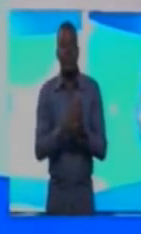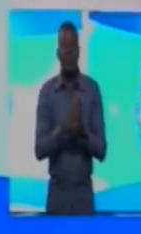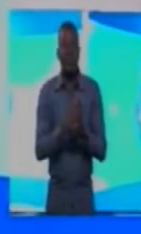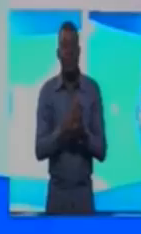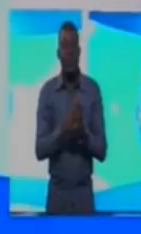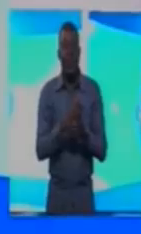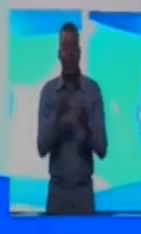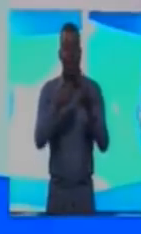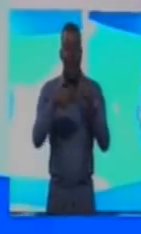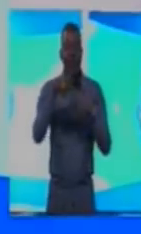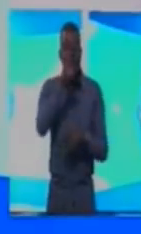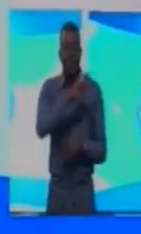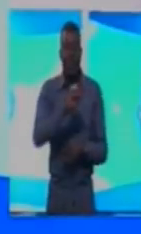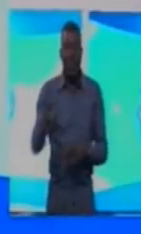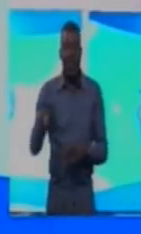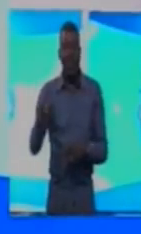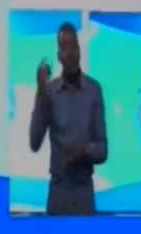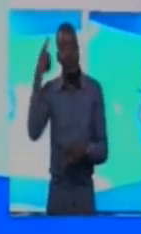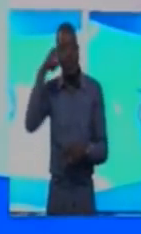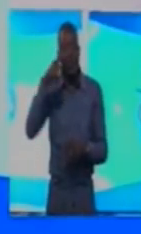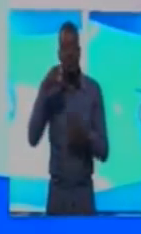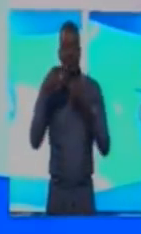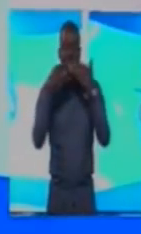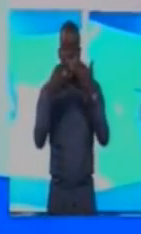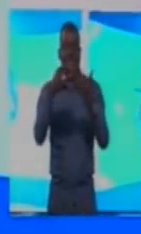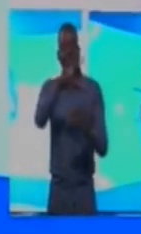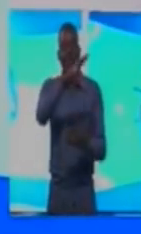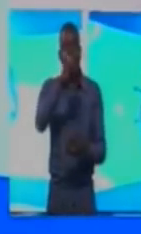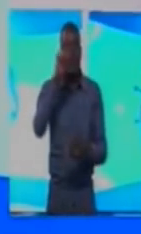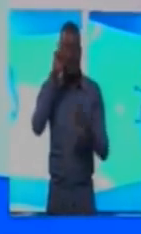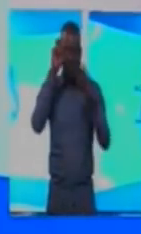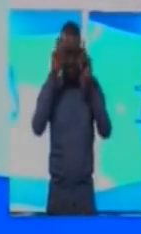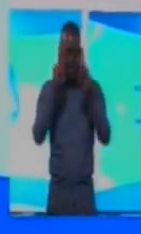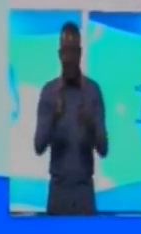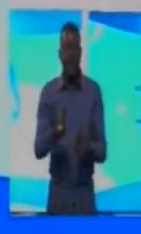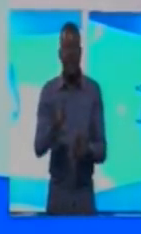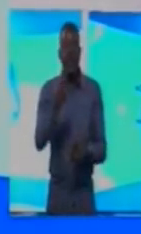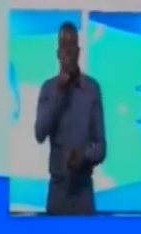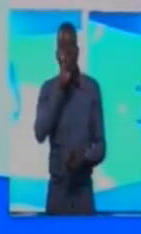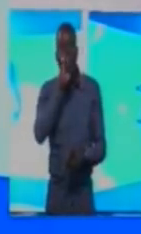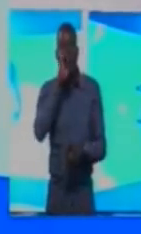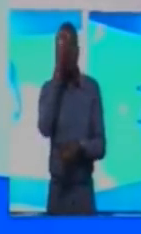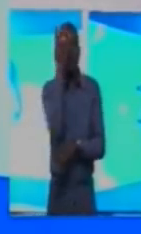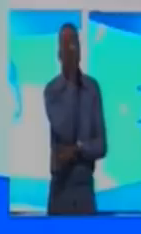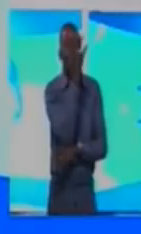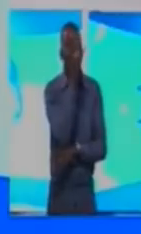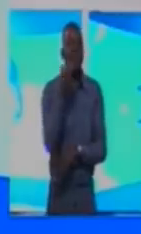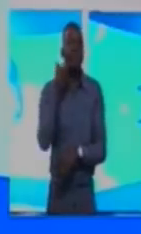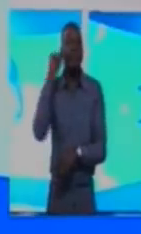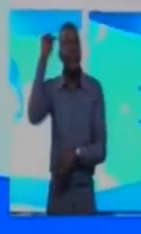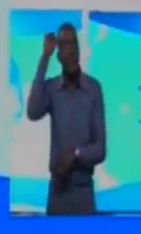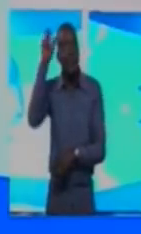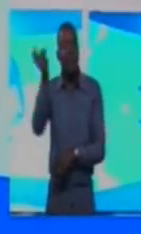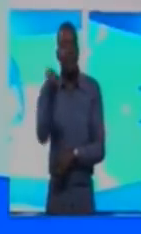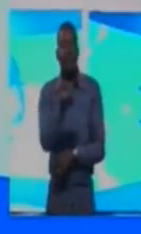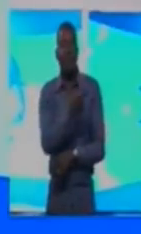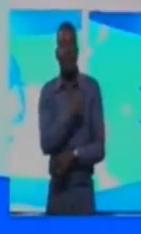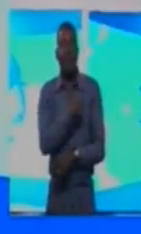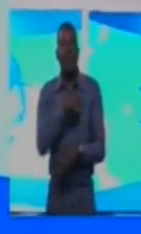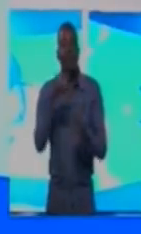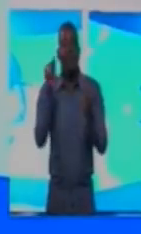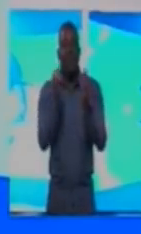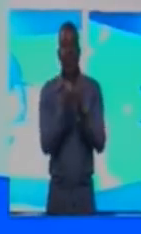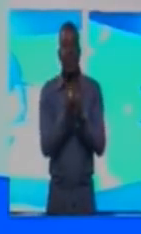Retour donc à Ouagadougou pour saluer le mérite de 30 agents des eaux et forêts. Ils ont été distingués hier avec des